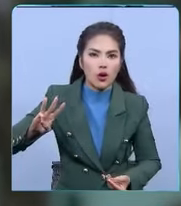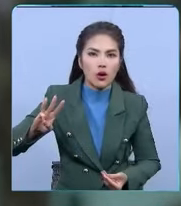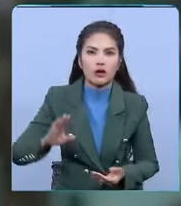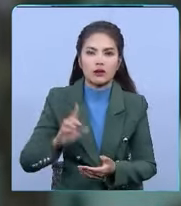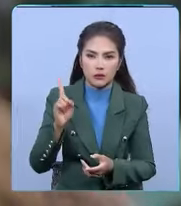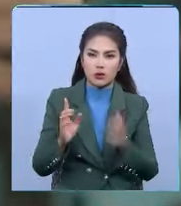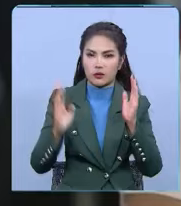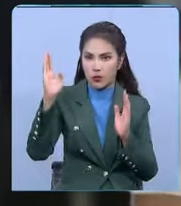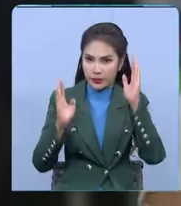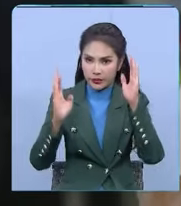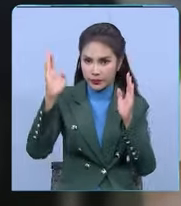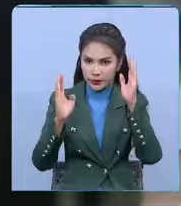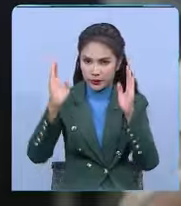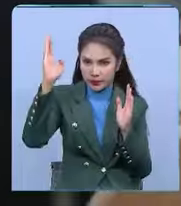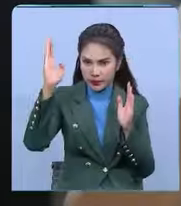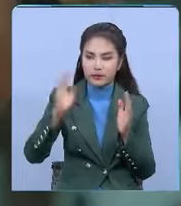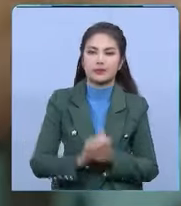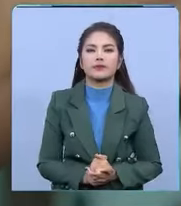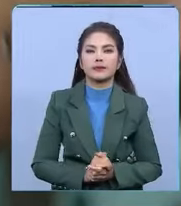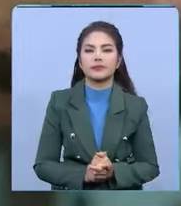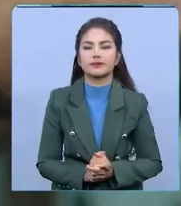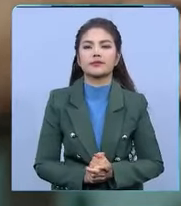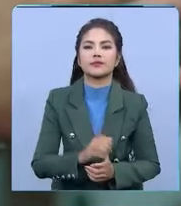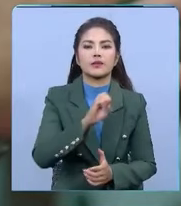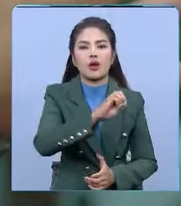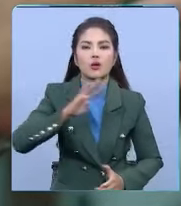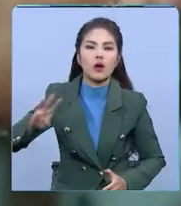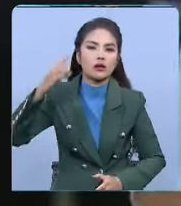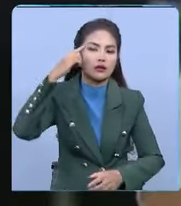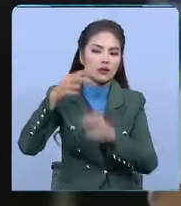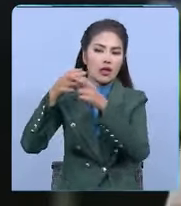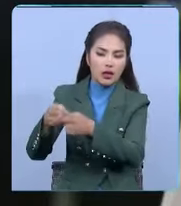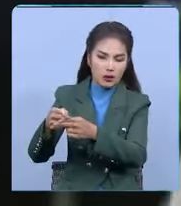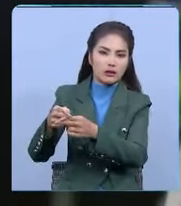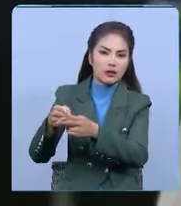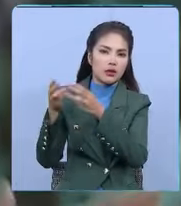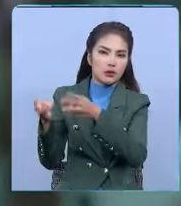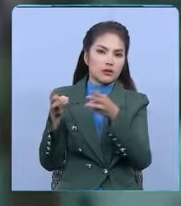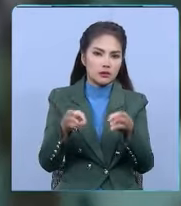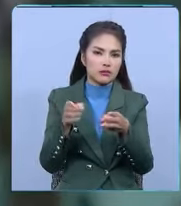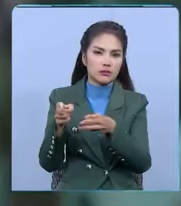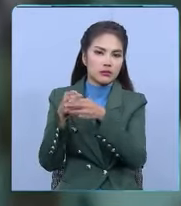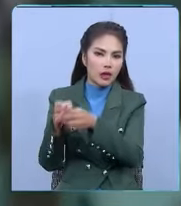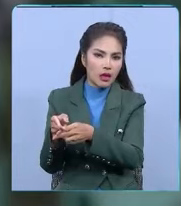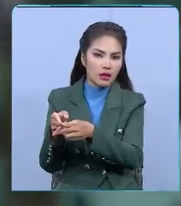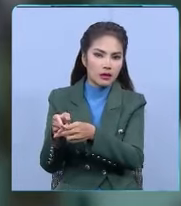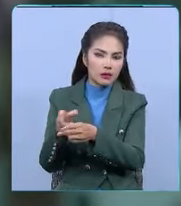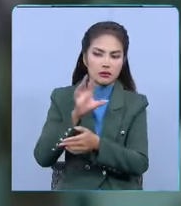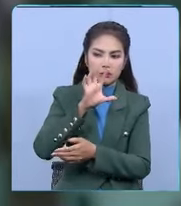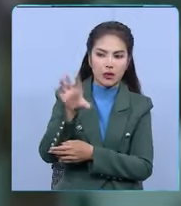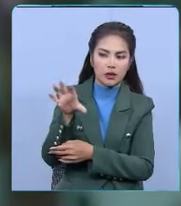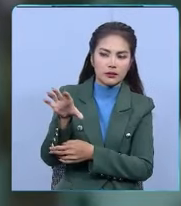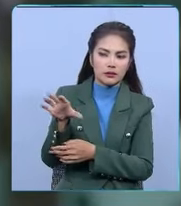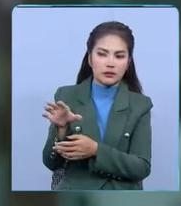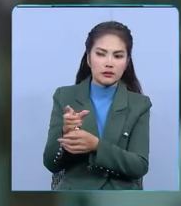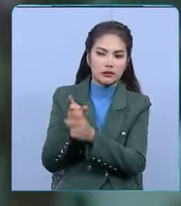ต ซึ่งลุงป้อมกำลังจะบอกว่าสว.เขามีหลักการแนวคิดของเขาเองไม่มีใครไปสามารถครอบงำได้ ไม่ได้นะครับไม่ได้ใ